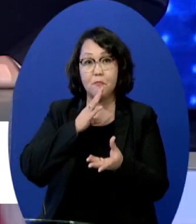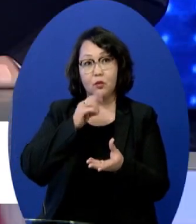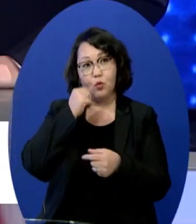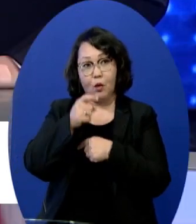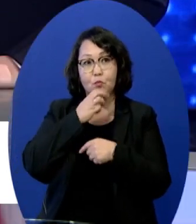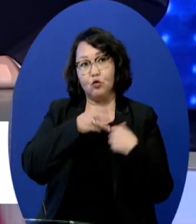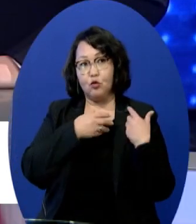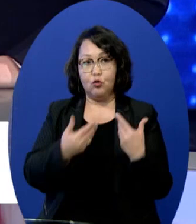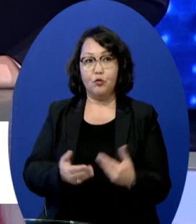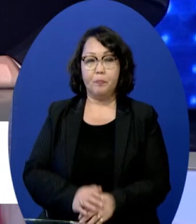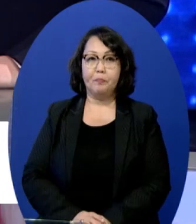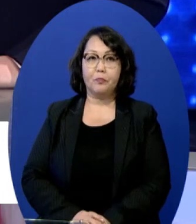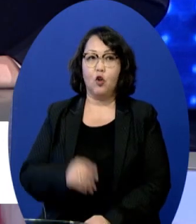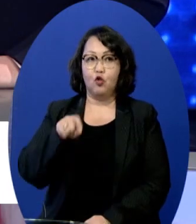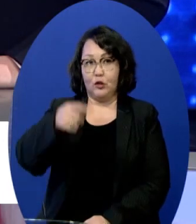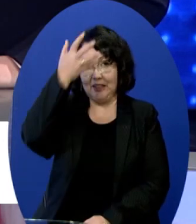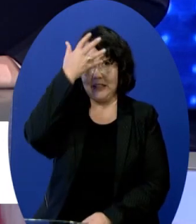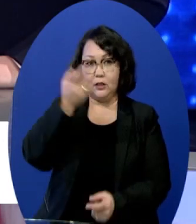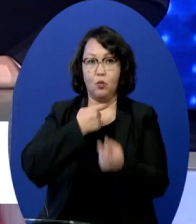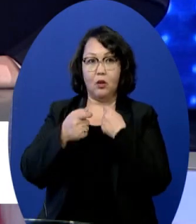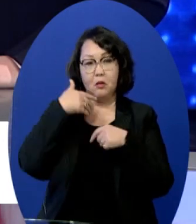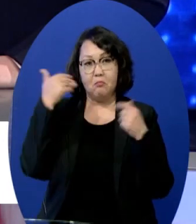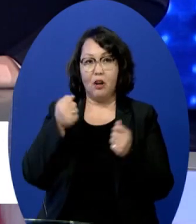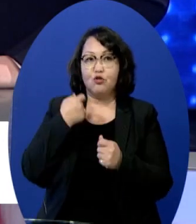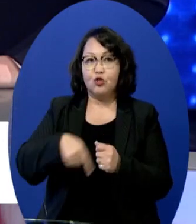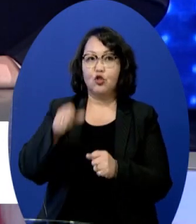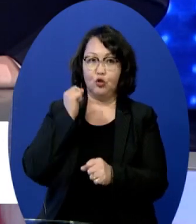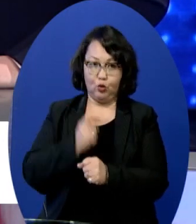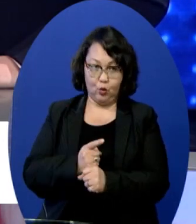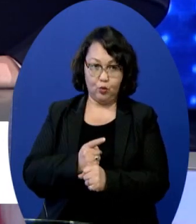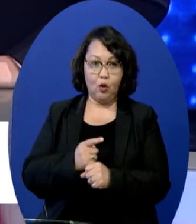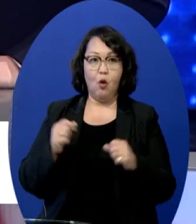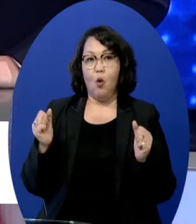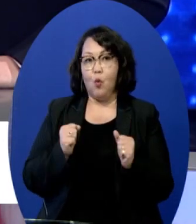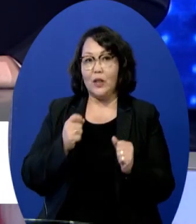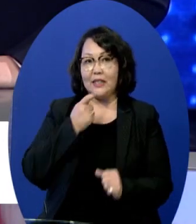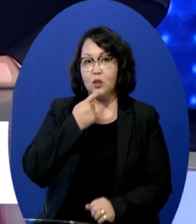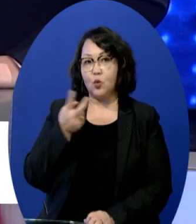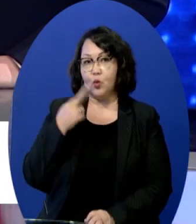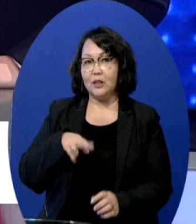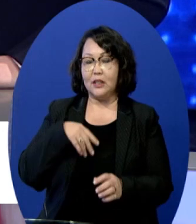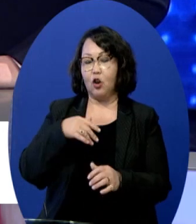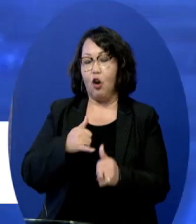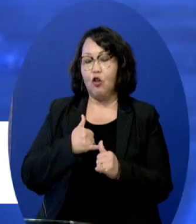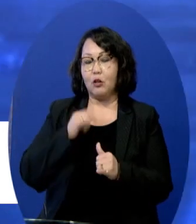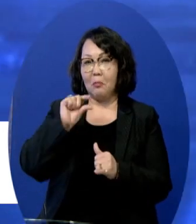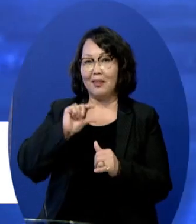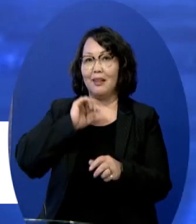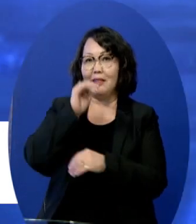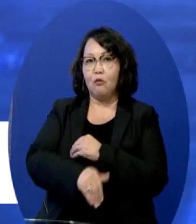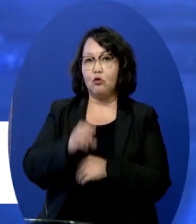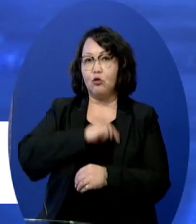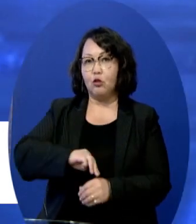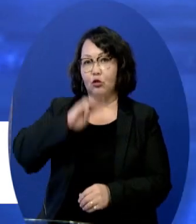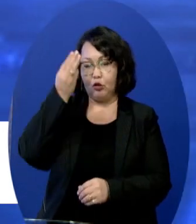тавс хүр гэж. За өнөөдрийн засгийн газрын уралдаанаар малчд чиглэсэн үйлчлэлийн хүндрэлийг эрсэл багтаа даван болох чиглэлээр тодорхой